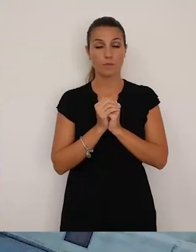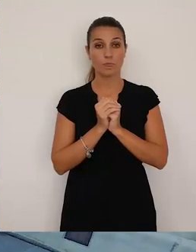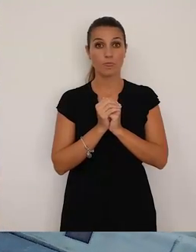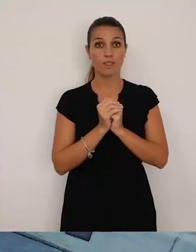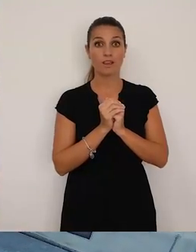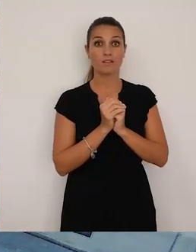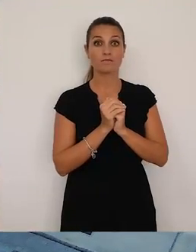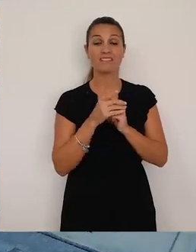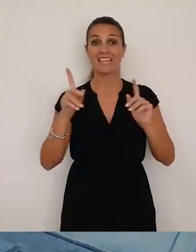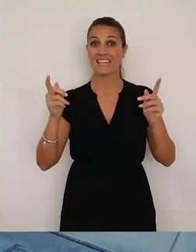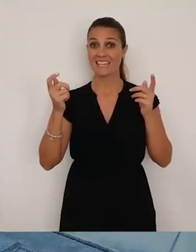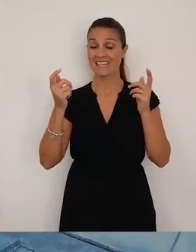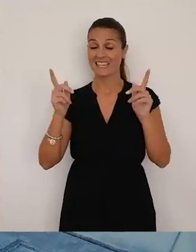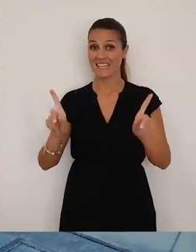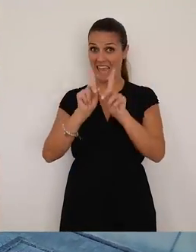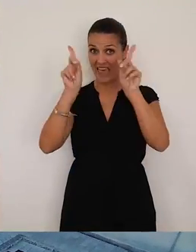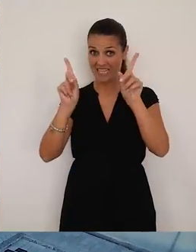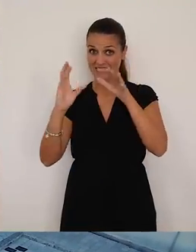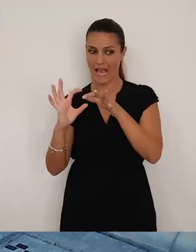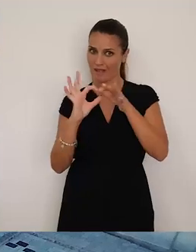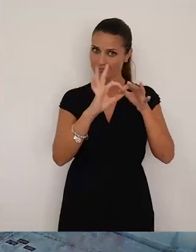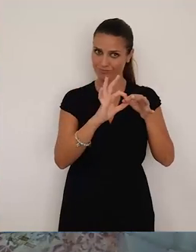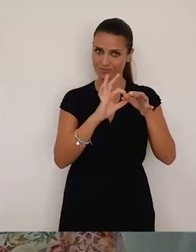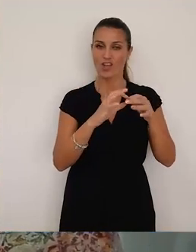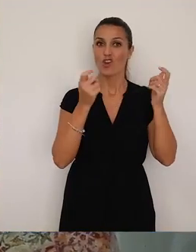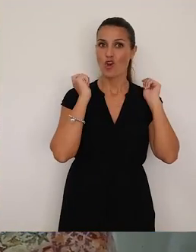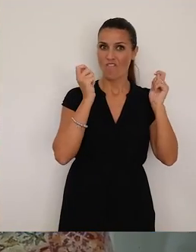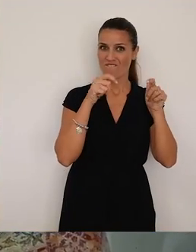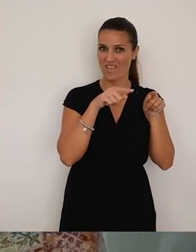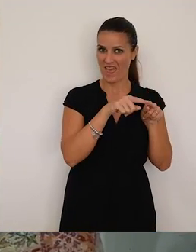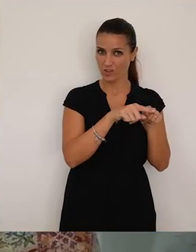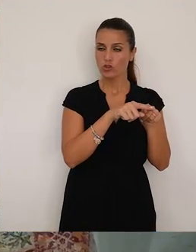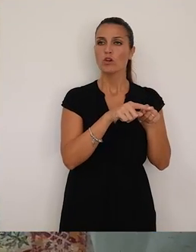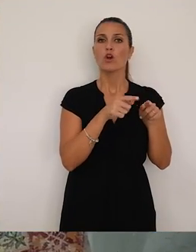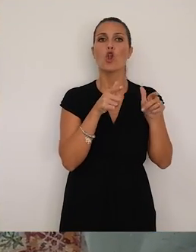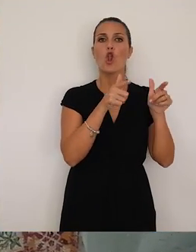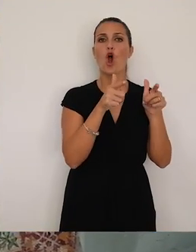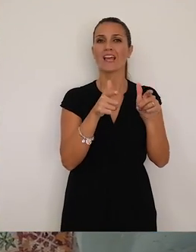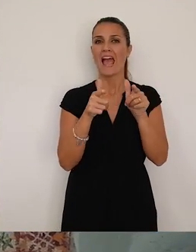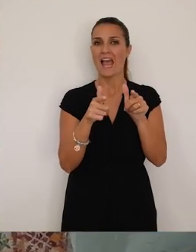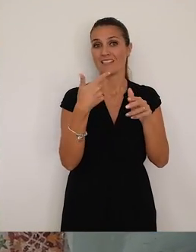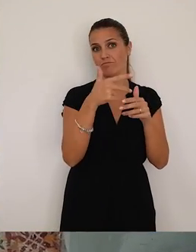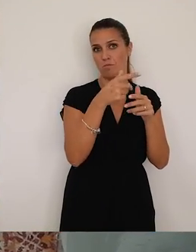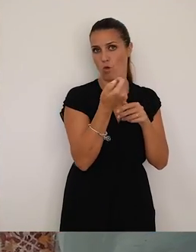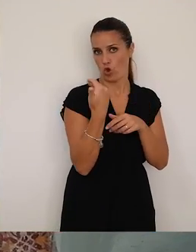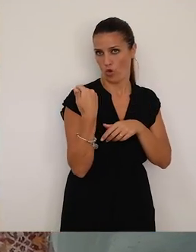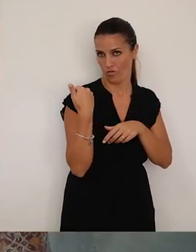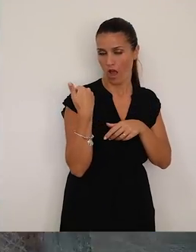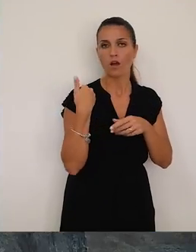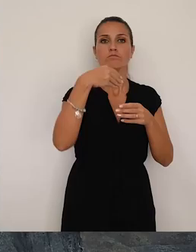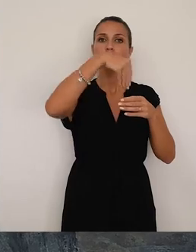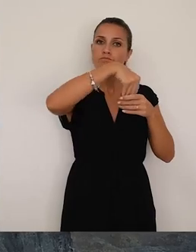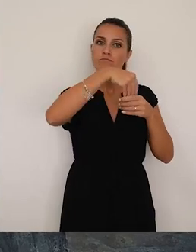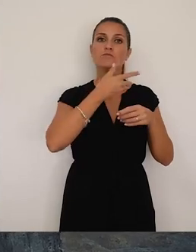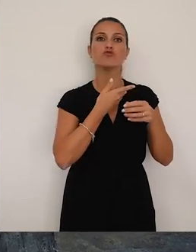Un tempo, infatti, la chiesa era annessa al convento dei Padri Minori Riformati, nei cui locali, restaurati di recente, sono